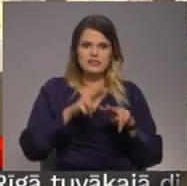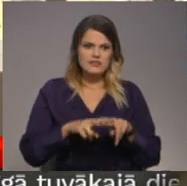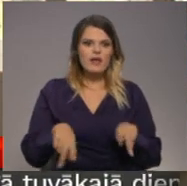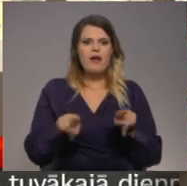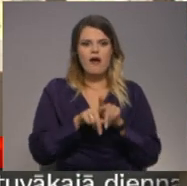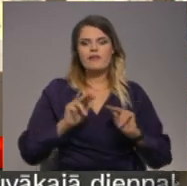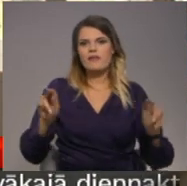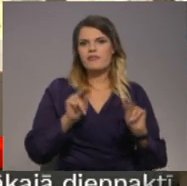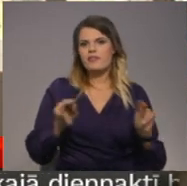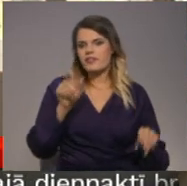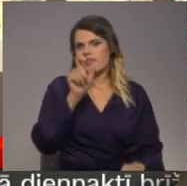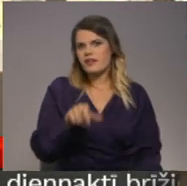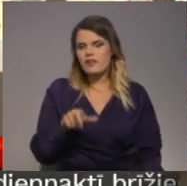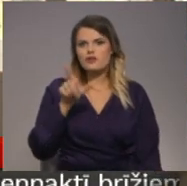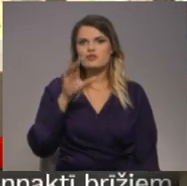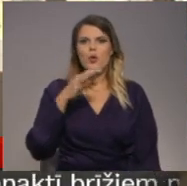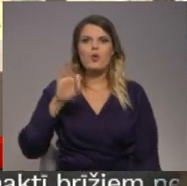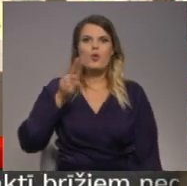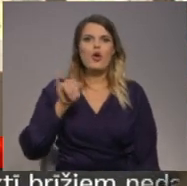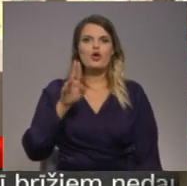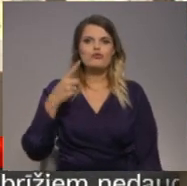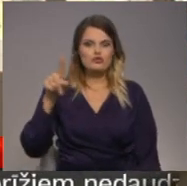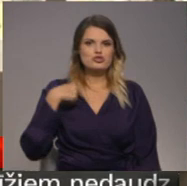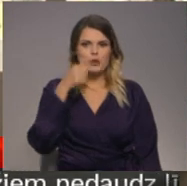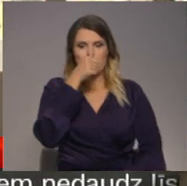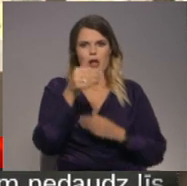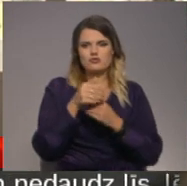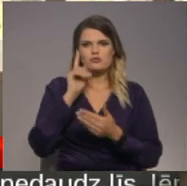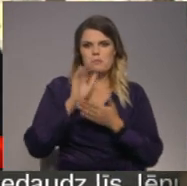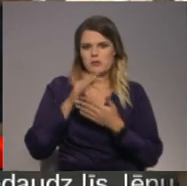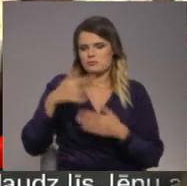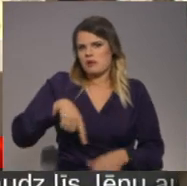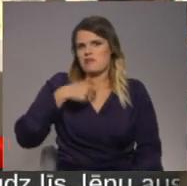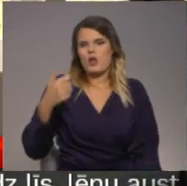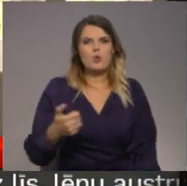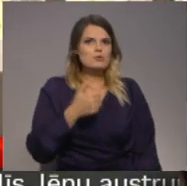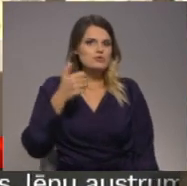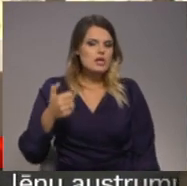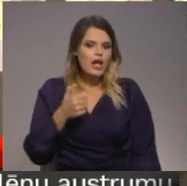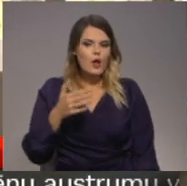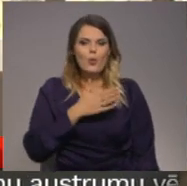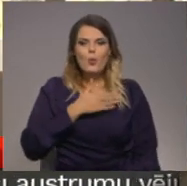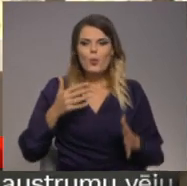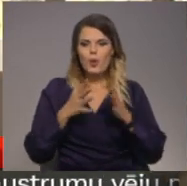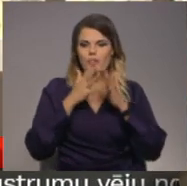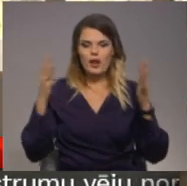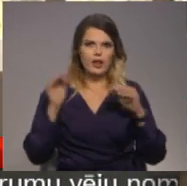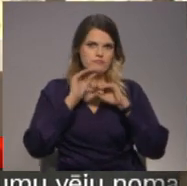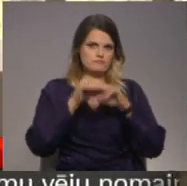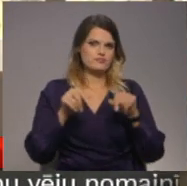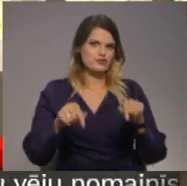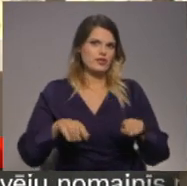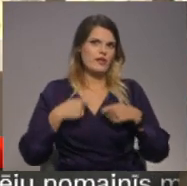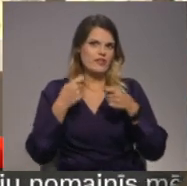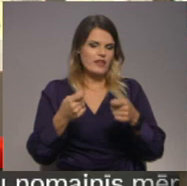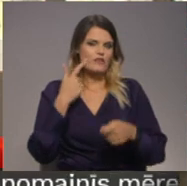arī treneri, teiksim, un treneris Lodiņš, ar kur es personīgi pazīstu jau nezinu, cik gadus jau, ir ļoti liela ieguldījuma devuši. Un es